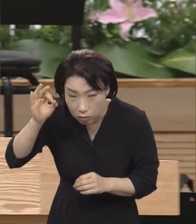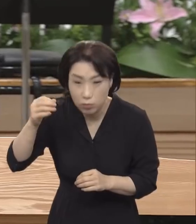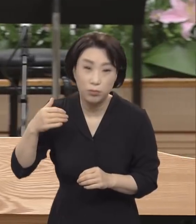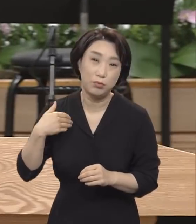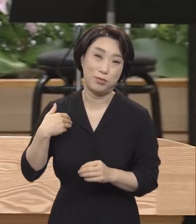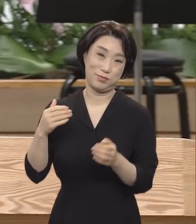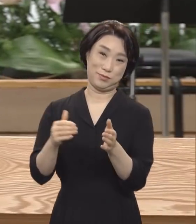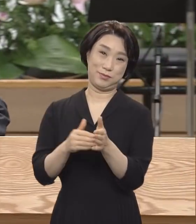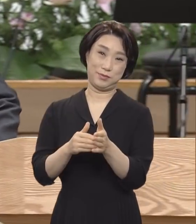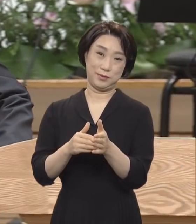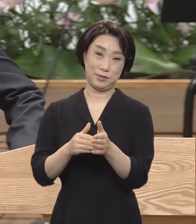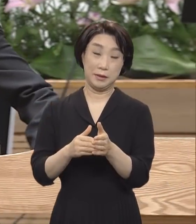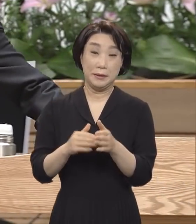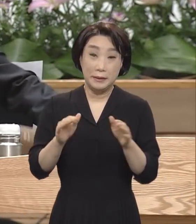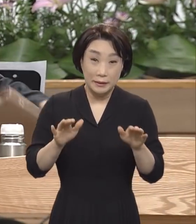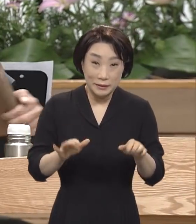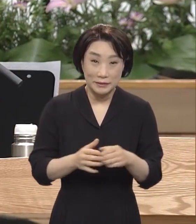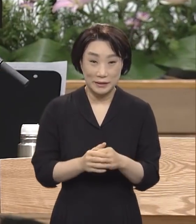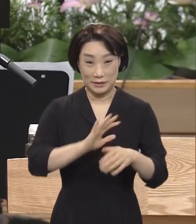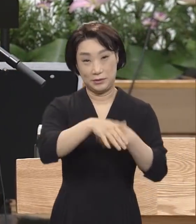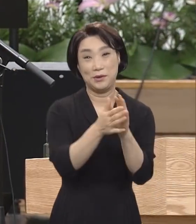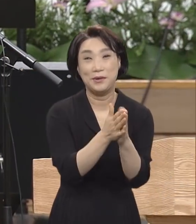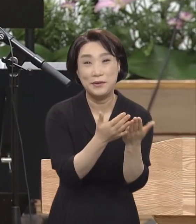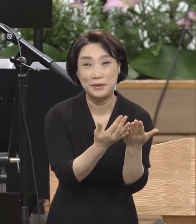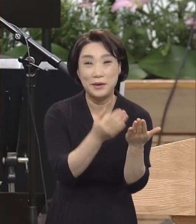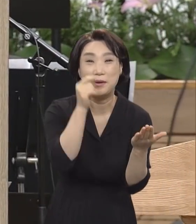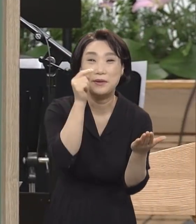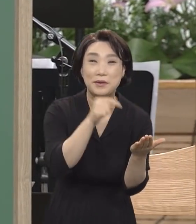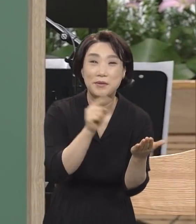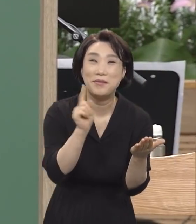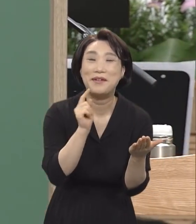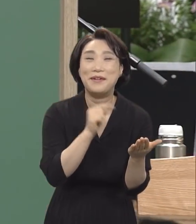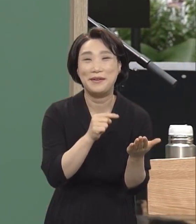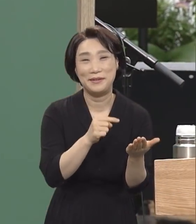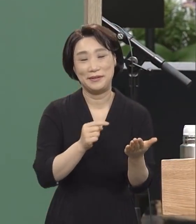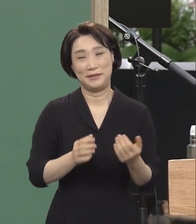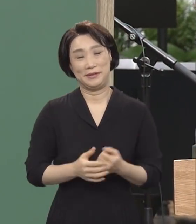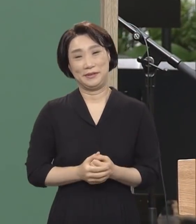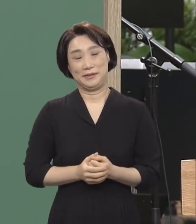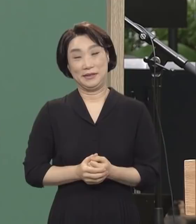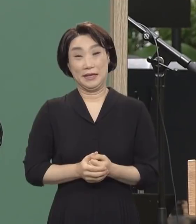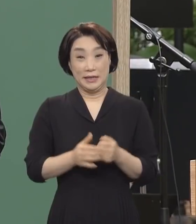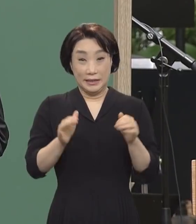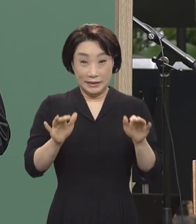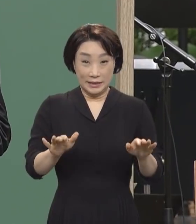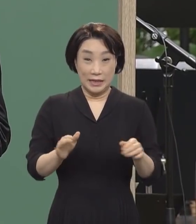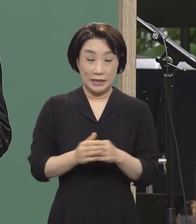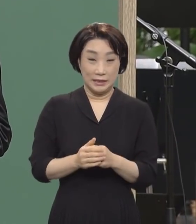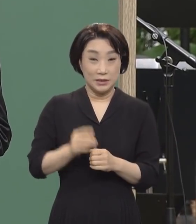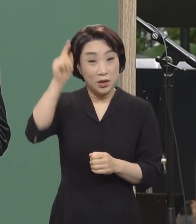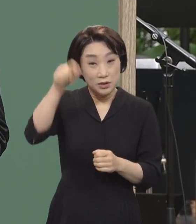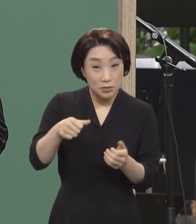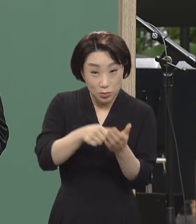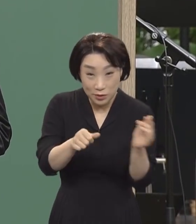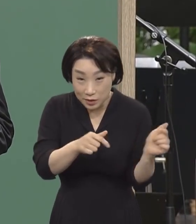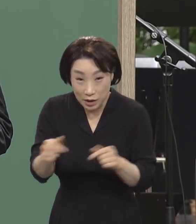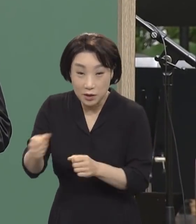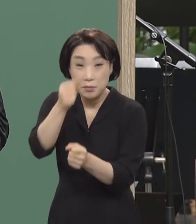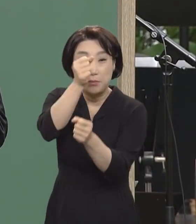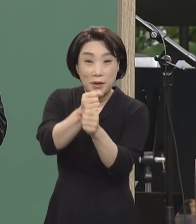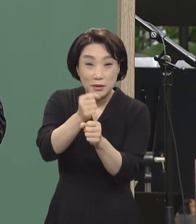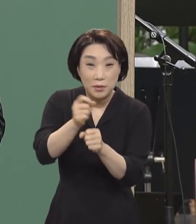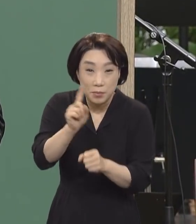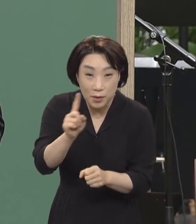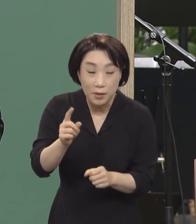이 성경에는 이 우주를 어떻게 만들었으며